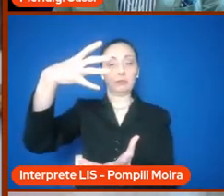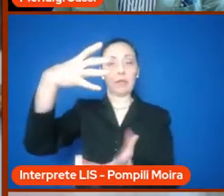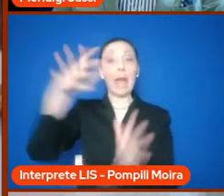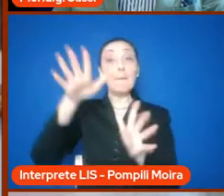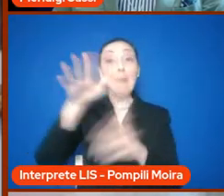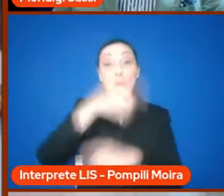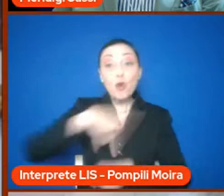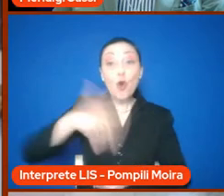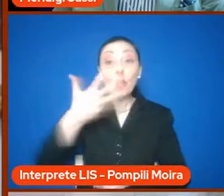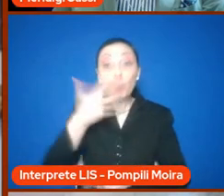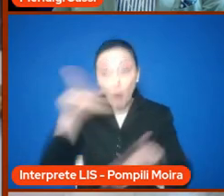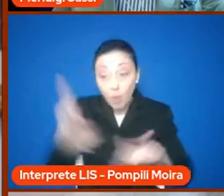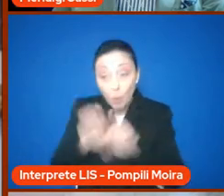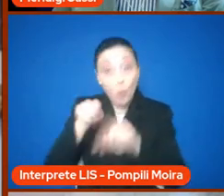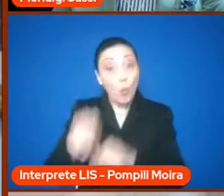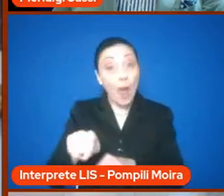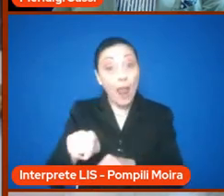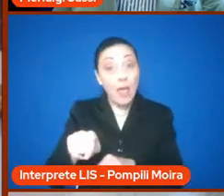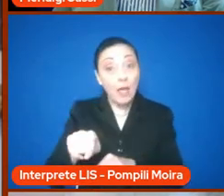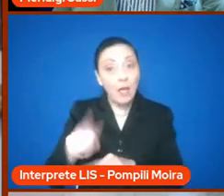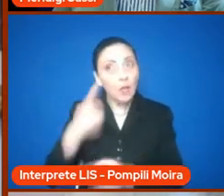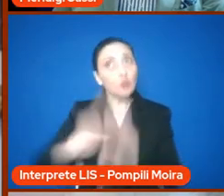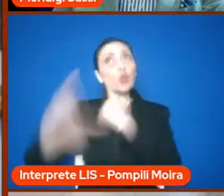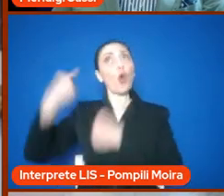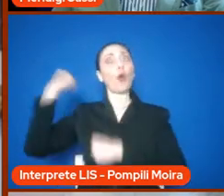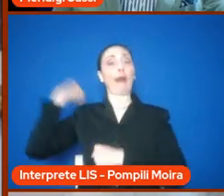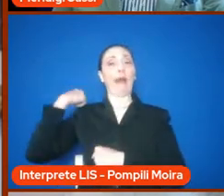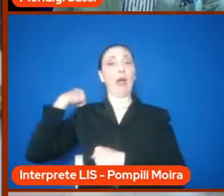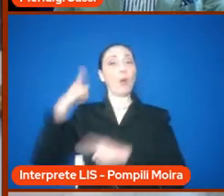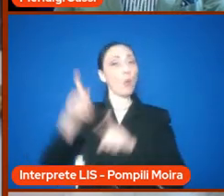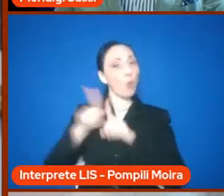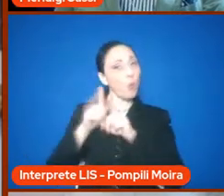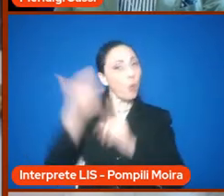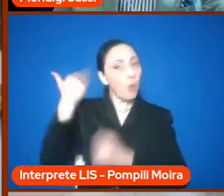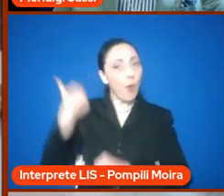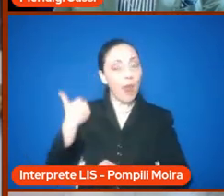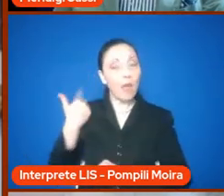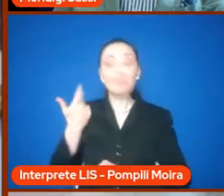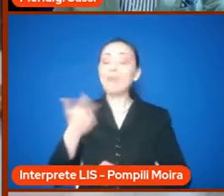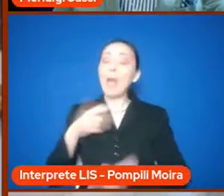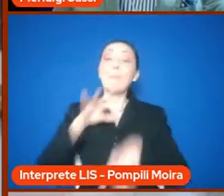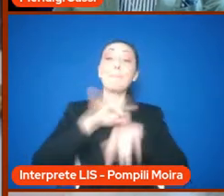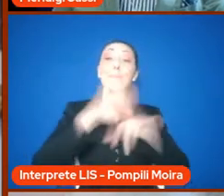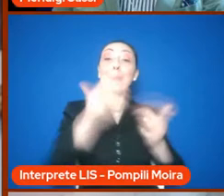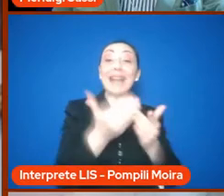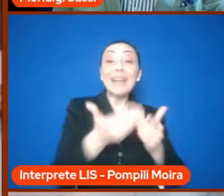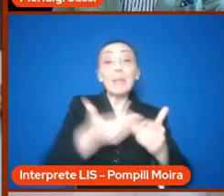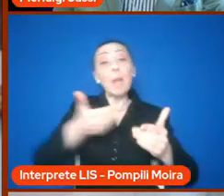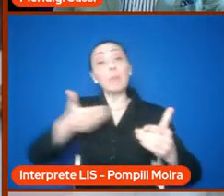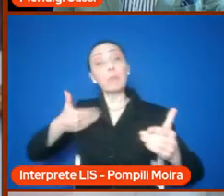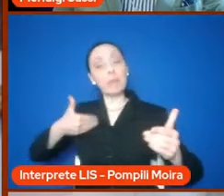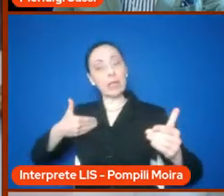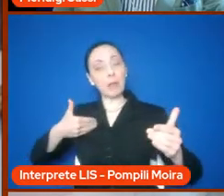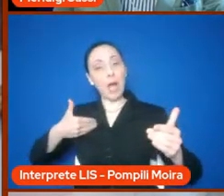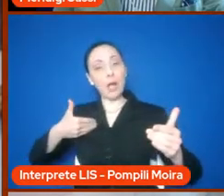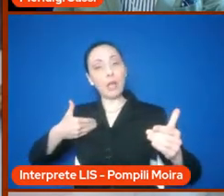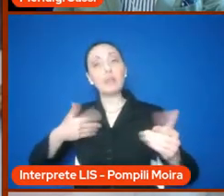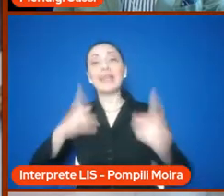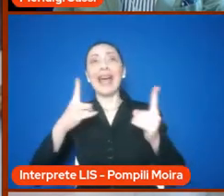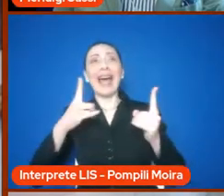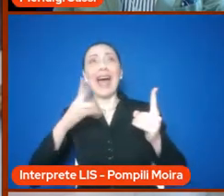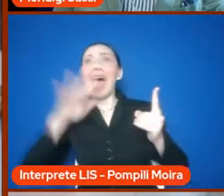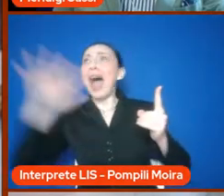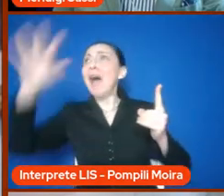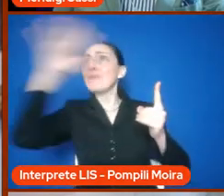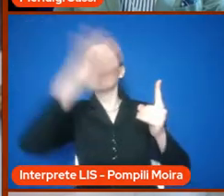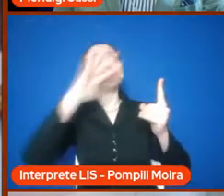eravamo, perché prima della pandemia avevamo una condizione ambientale chiaramente insostenibile, avevamo milioni